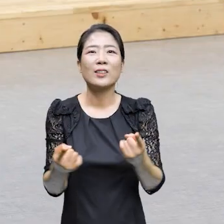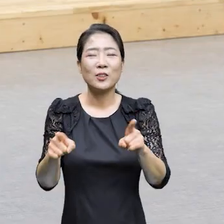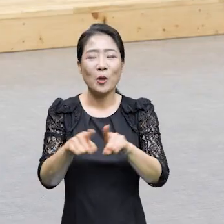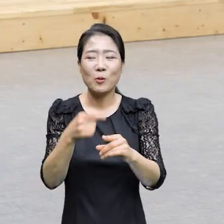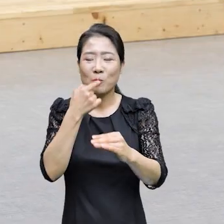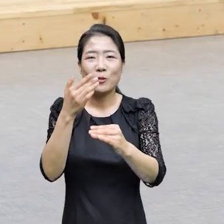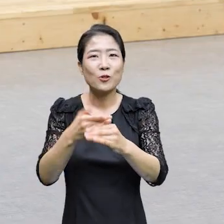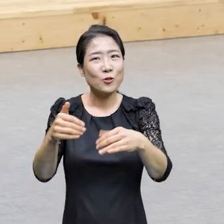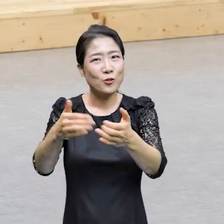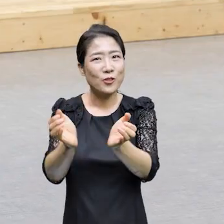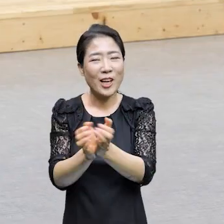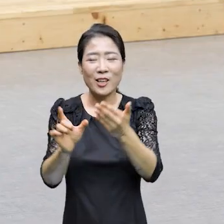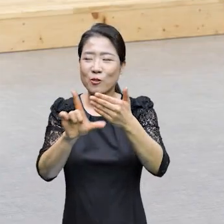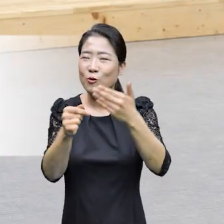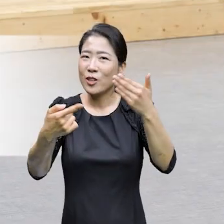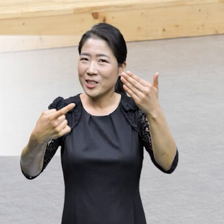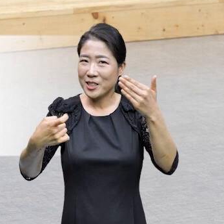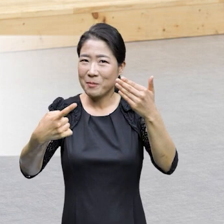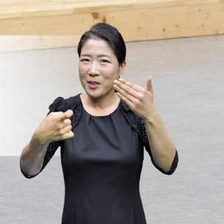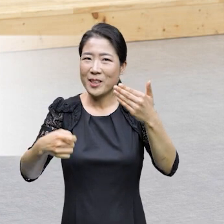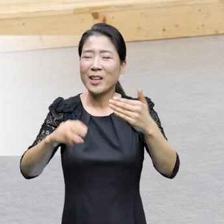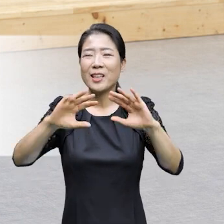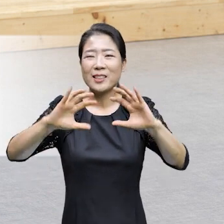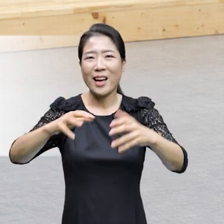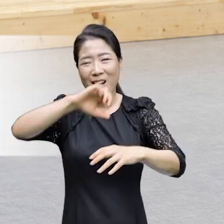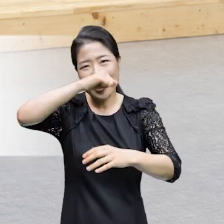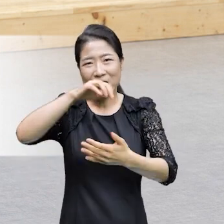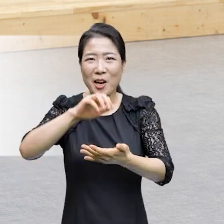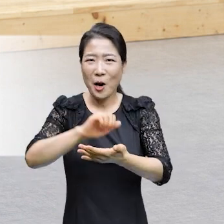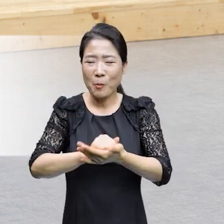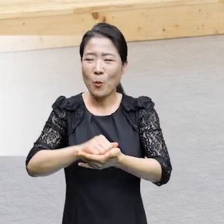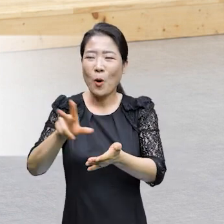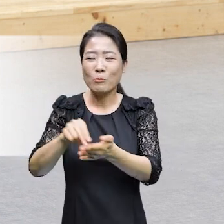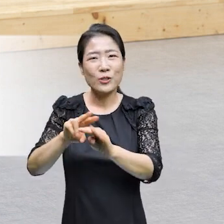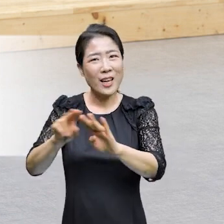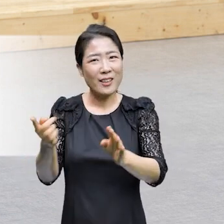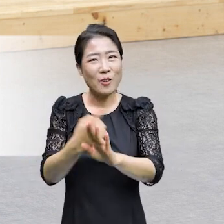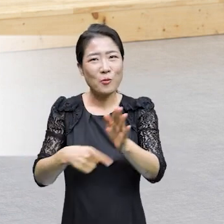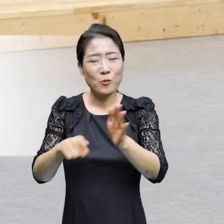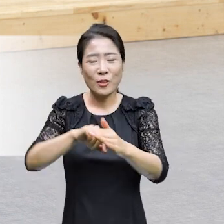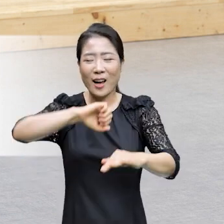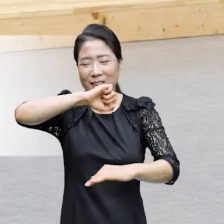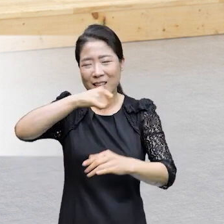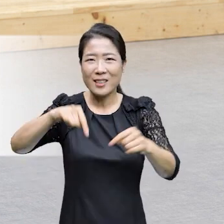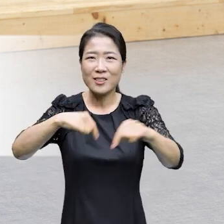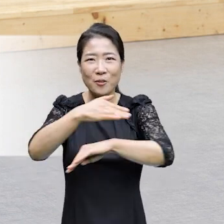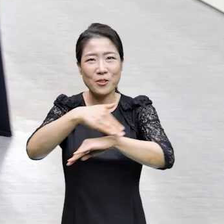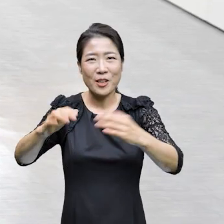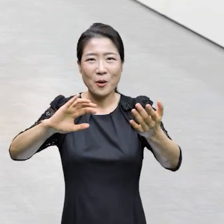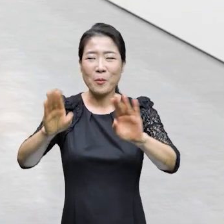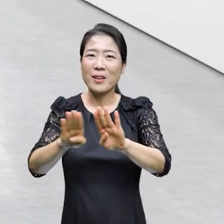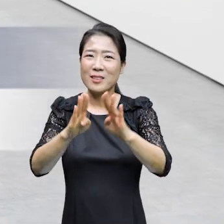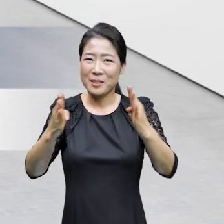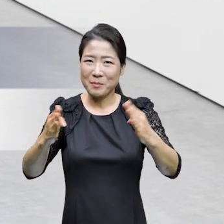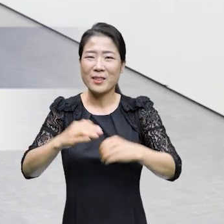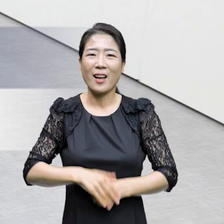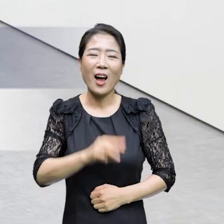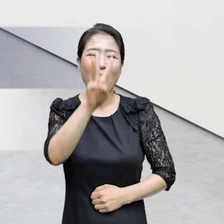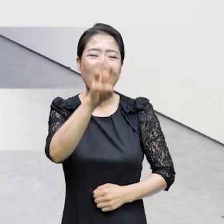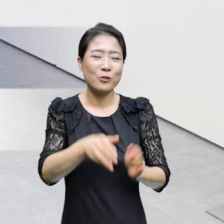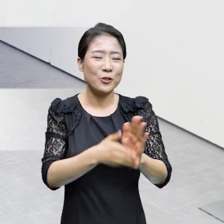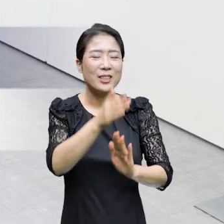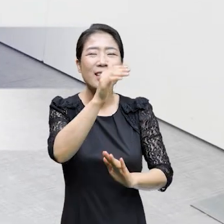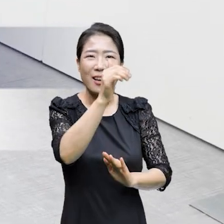광주시와 더불어민주당이 11일 국비 확보와 지역현환 해결을 위한 예산정책 협의회를 열었습니다 이날